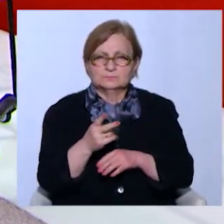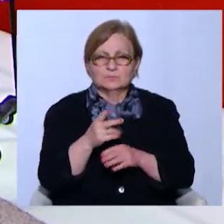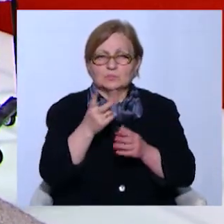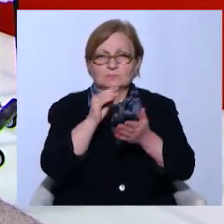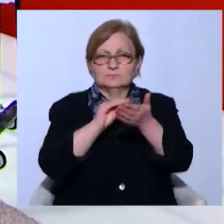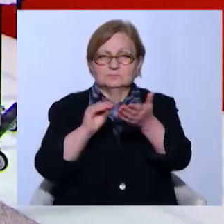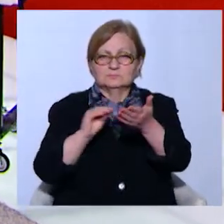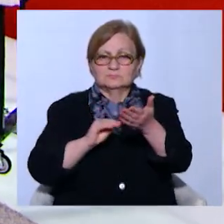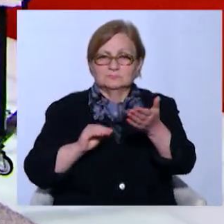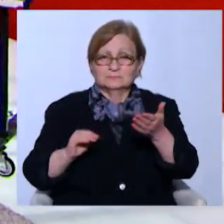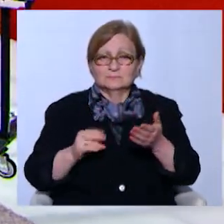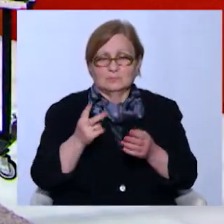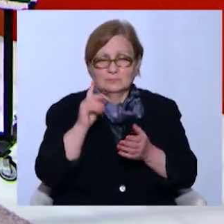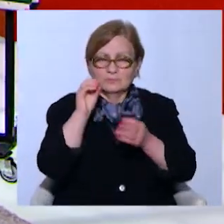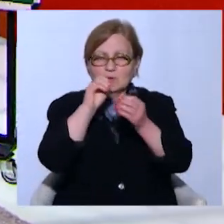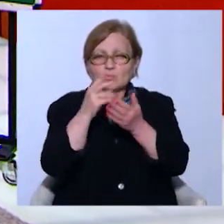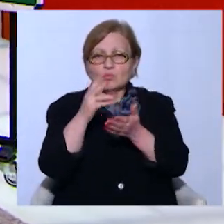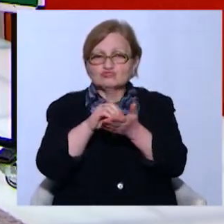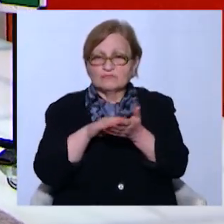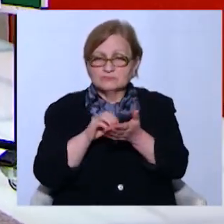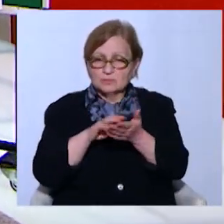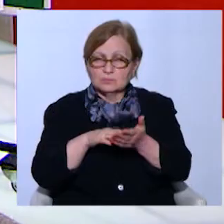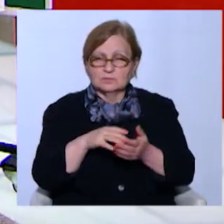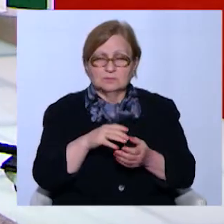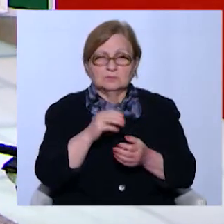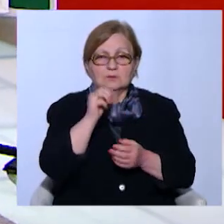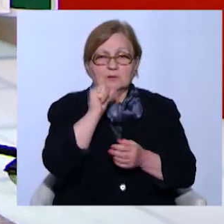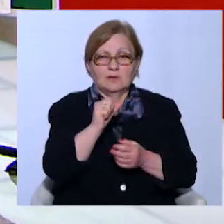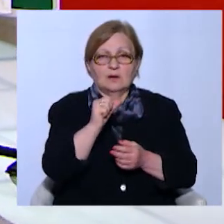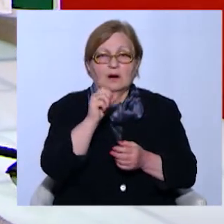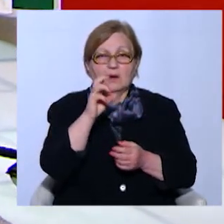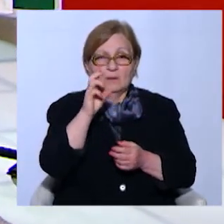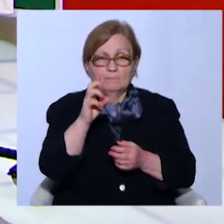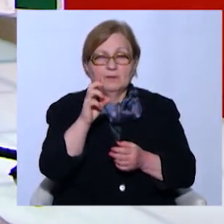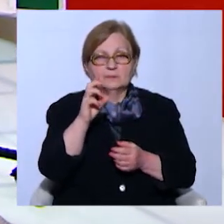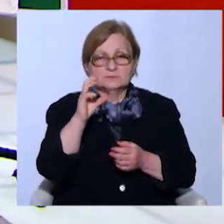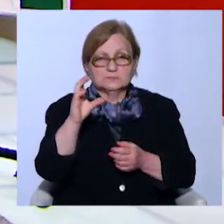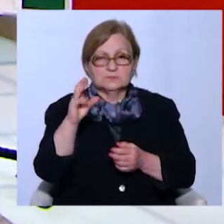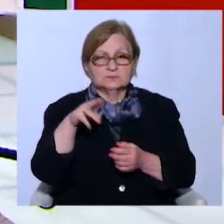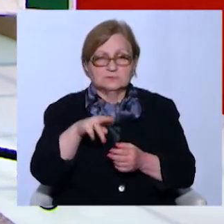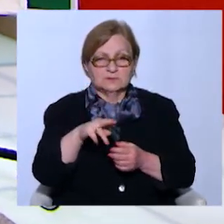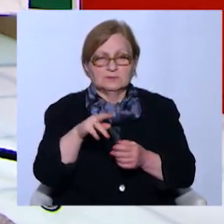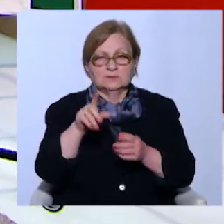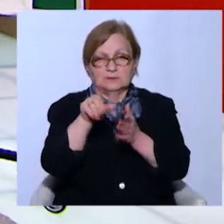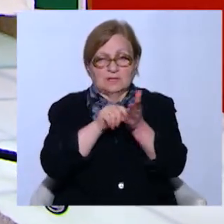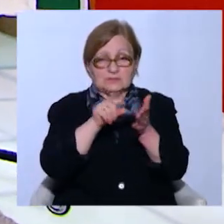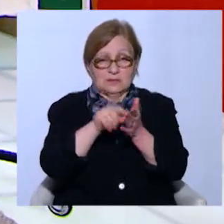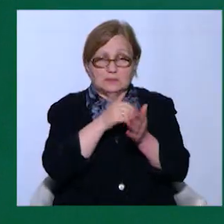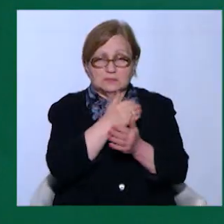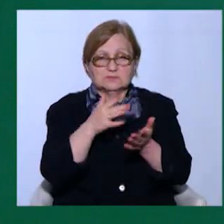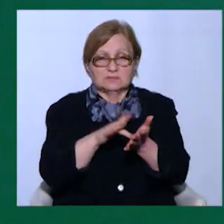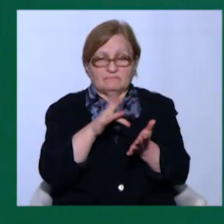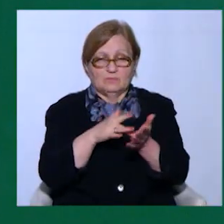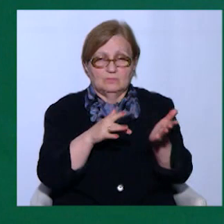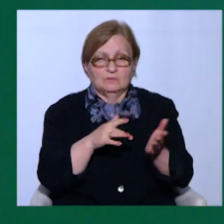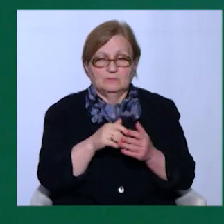კარგი კულტურის გამომუშავებაც აუცილებელია. გადავიხადოთ ABCD რომში, რომბი რვეულებში გთხოვთ, გადაიხაზეთ ჩემთან